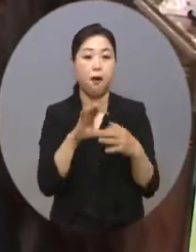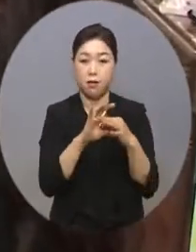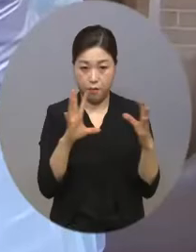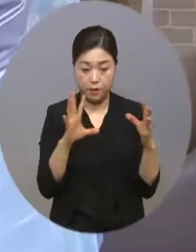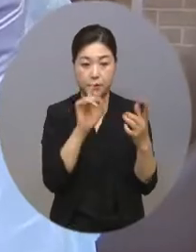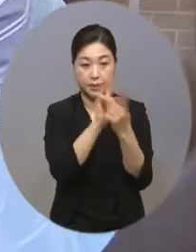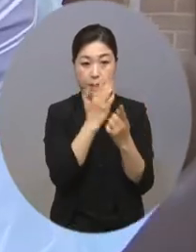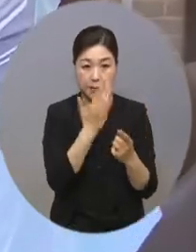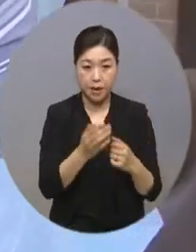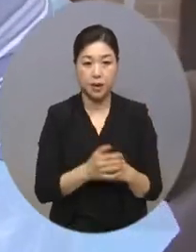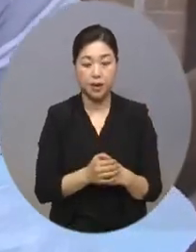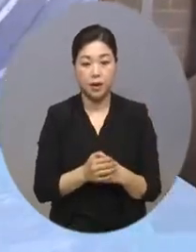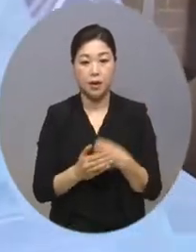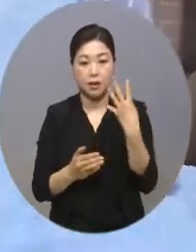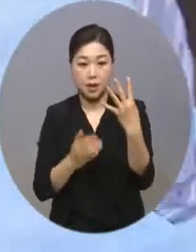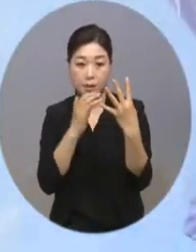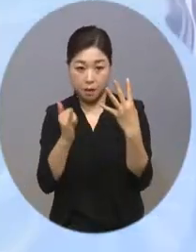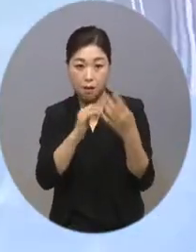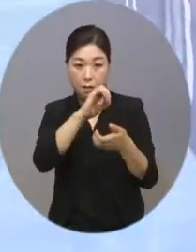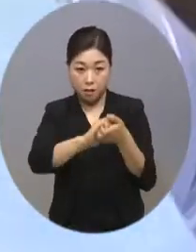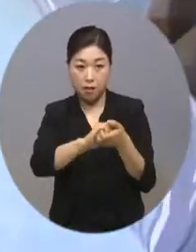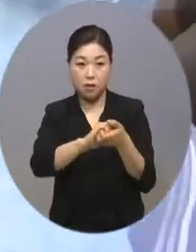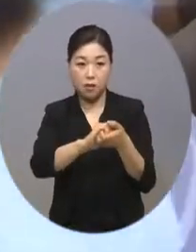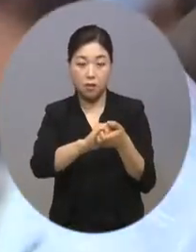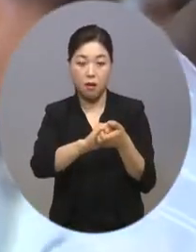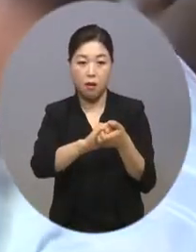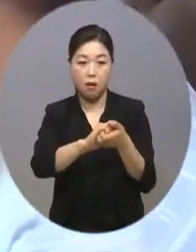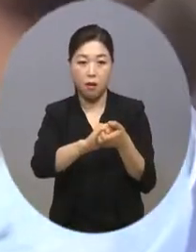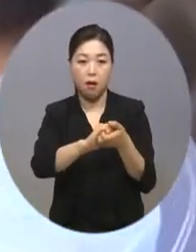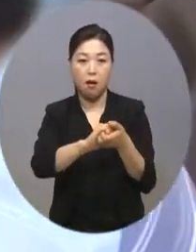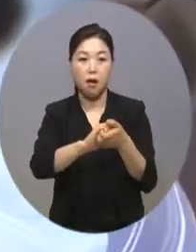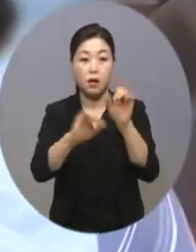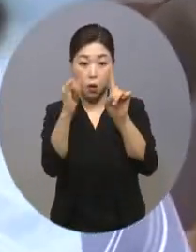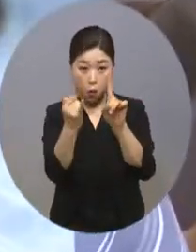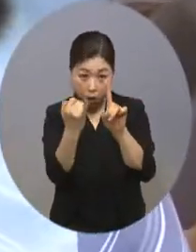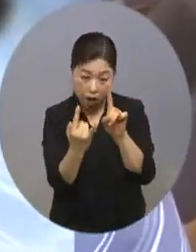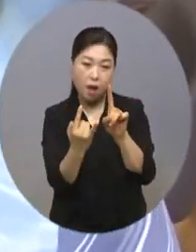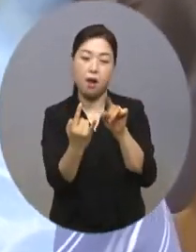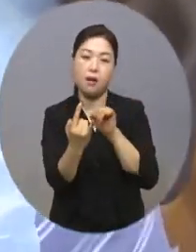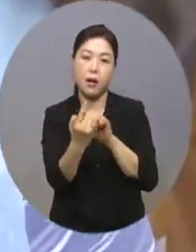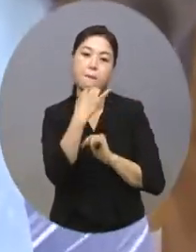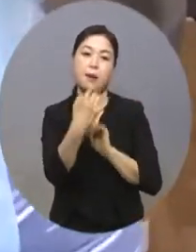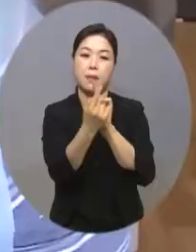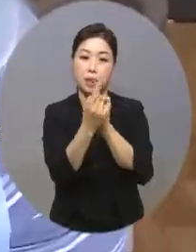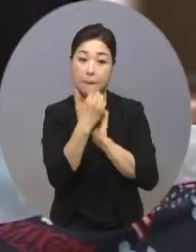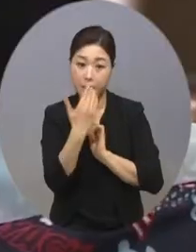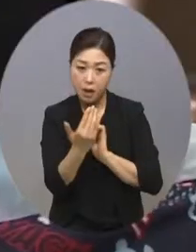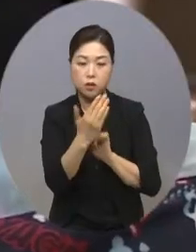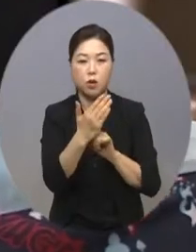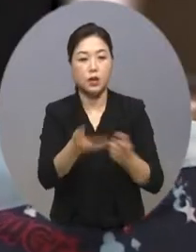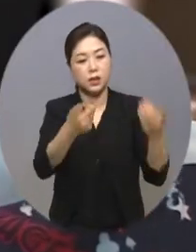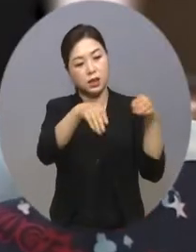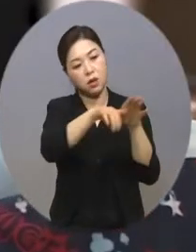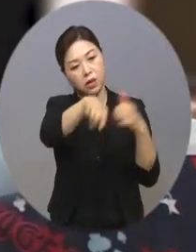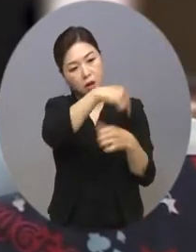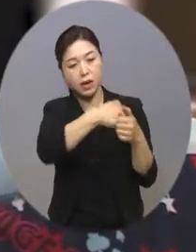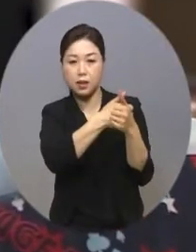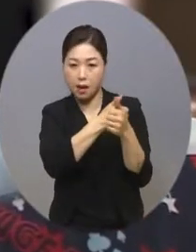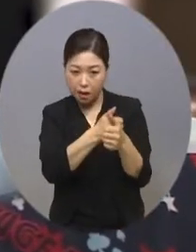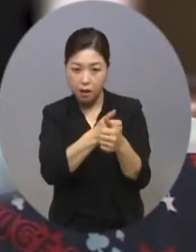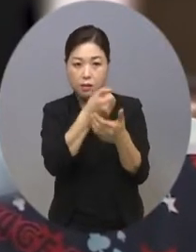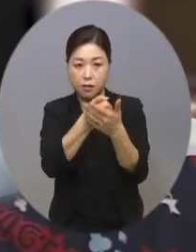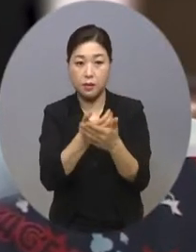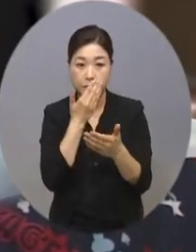있고 4명으로 제한했던 1회 면회객 수도 시설 상황에 따라 정하도록 했습니다. 면회 인원과